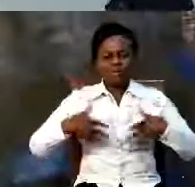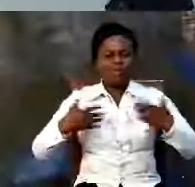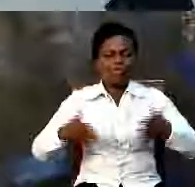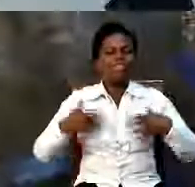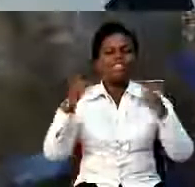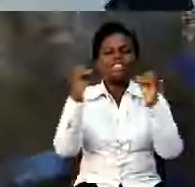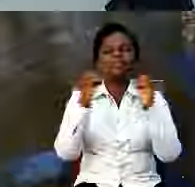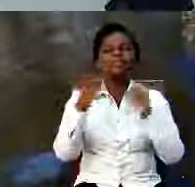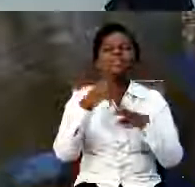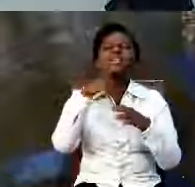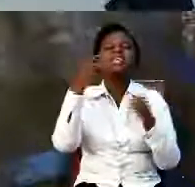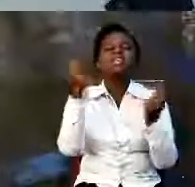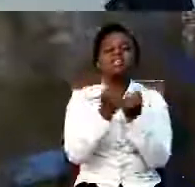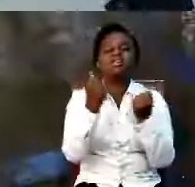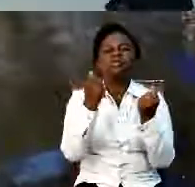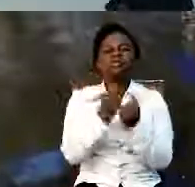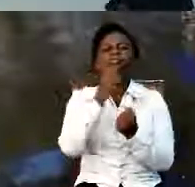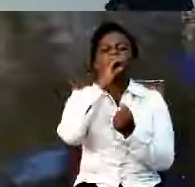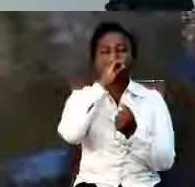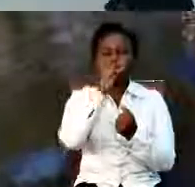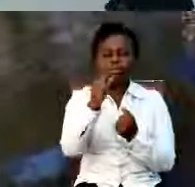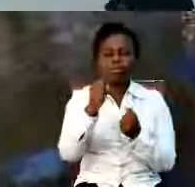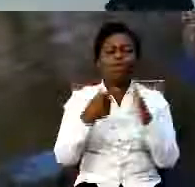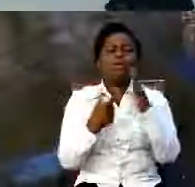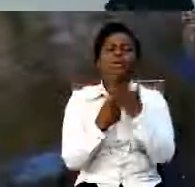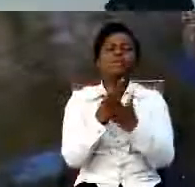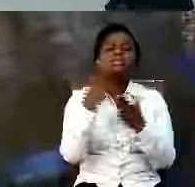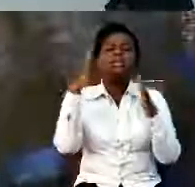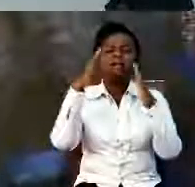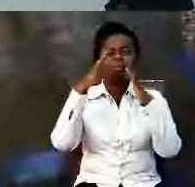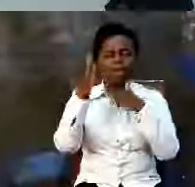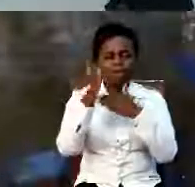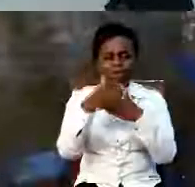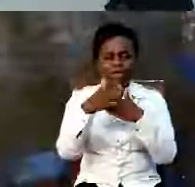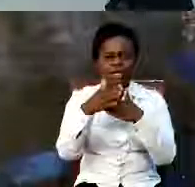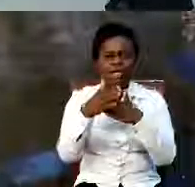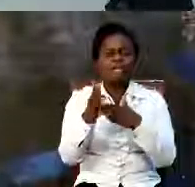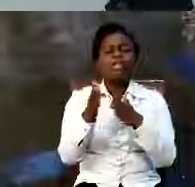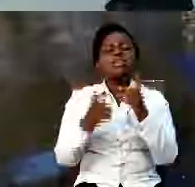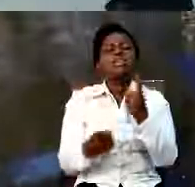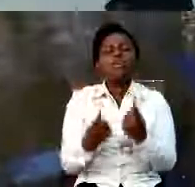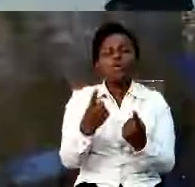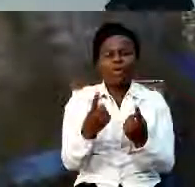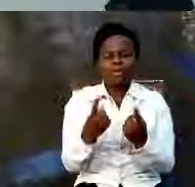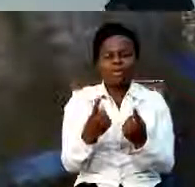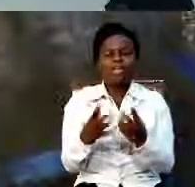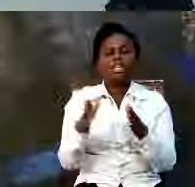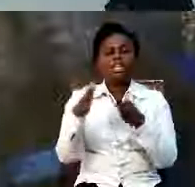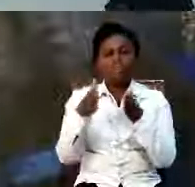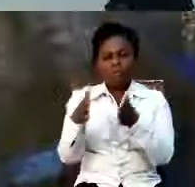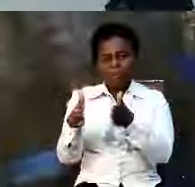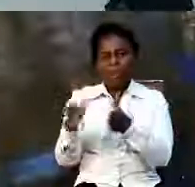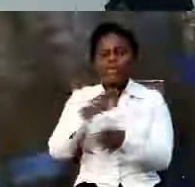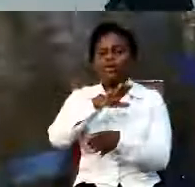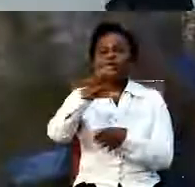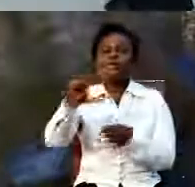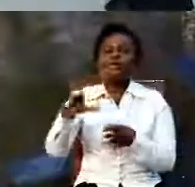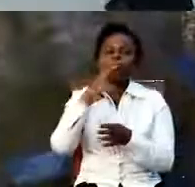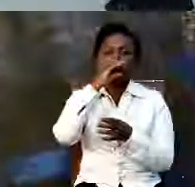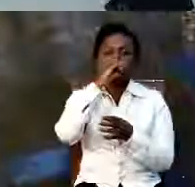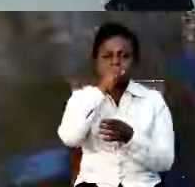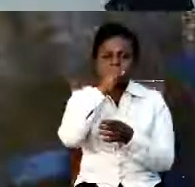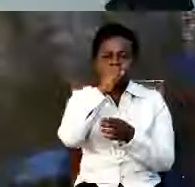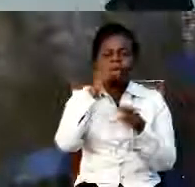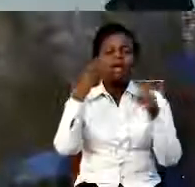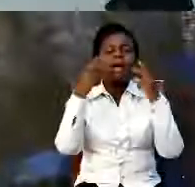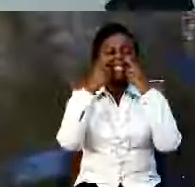kitu kinanuna, kuanzia mlangoni, kuanzia jikoni, kuanzia chumbani, kote kunanuna. hata paka wa